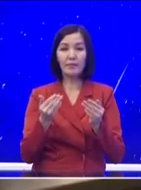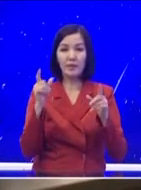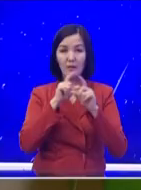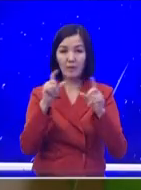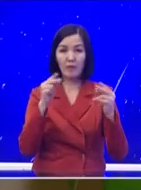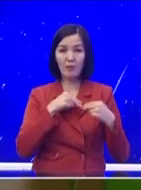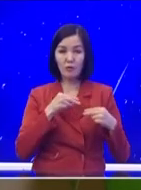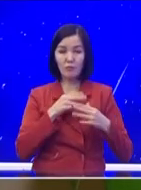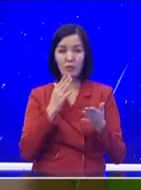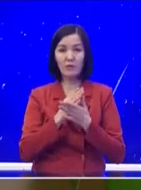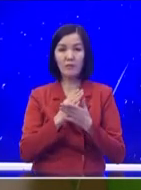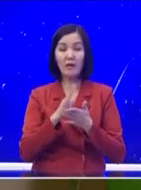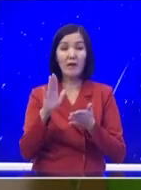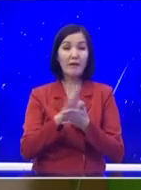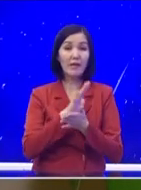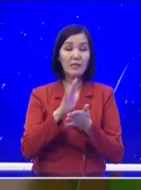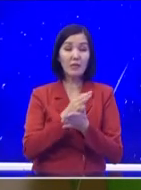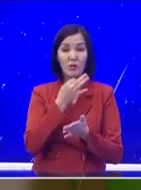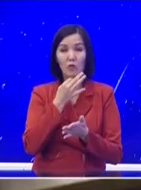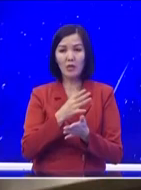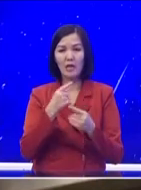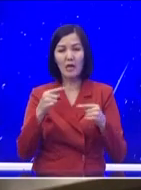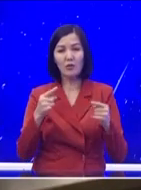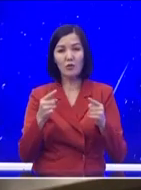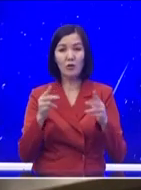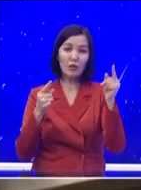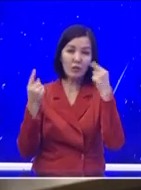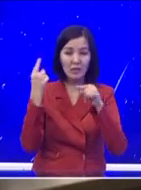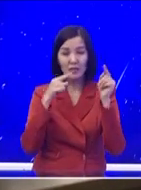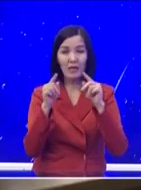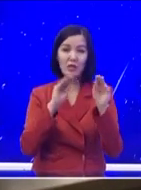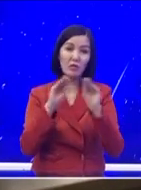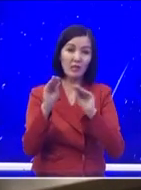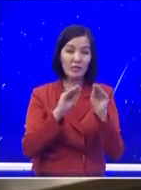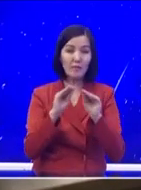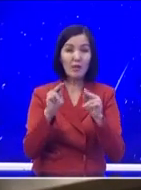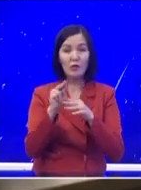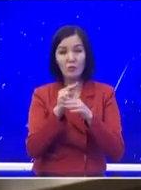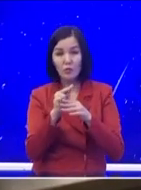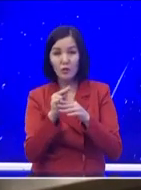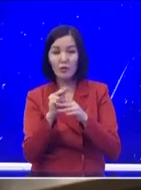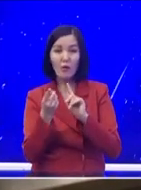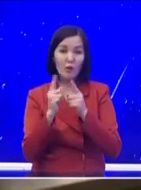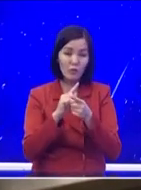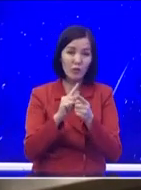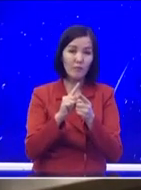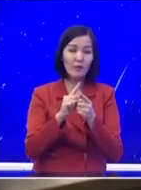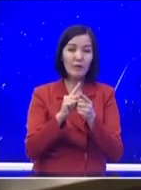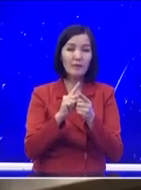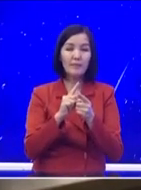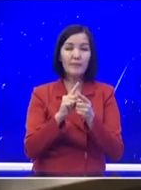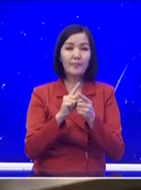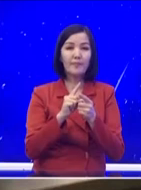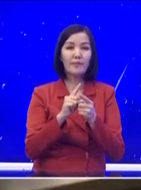істеп жатырмыз. Газет жасағанын айтып, бұлай неше түрлі дизайн жасап, біресе бұлай жасайсың, біресе бұлай жасайсың.